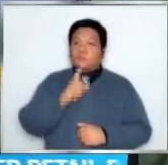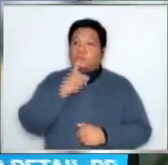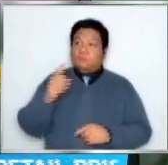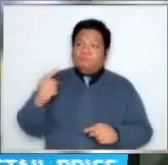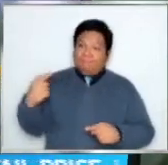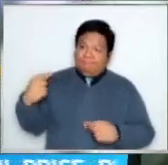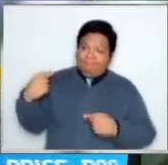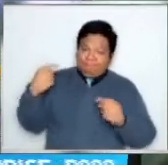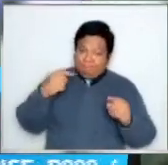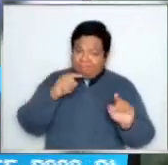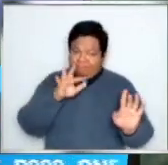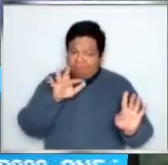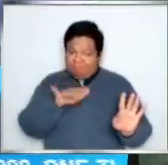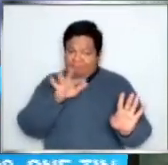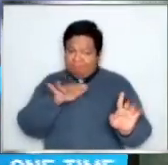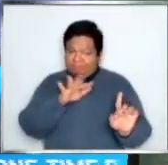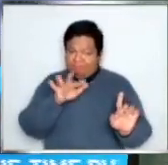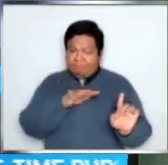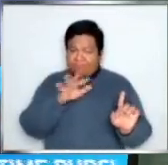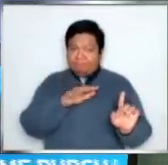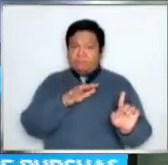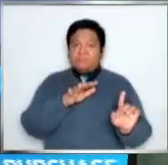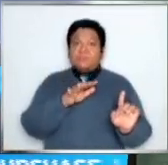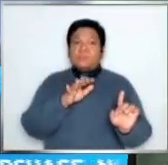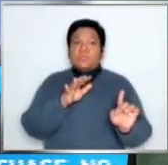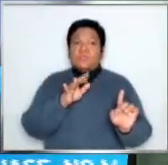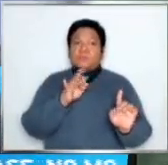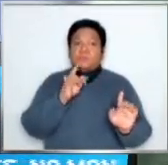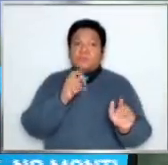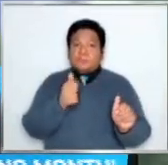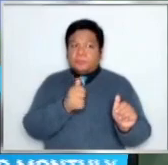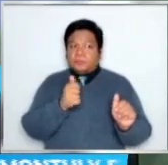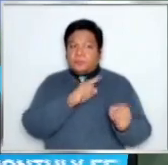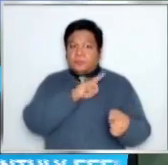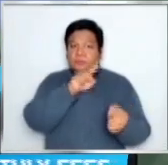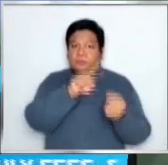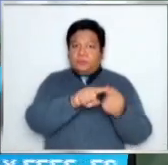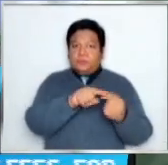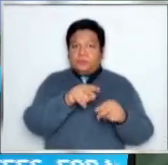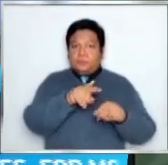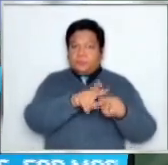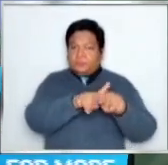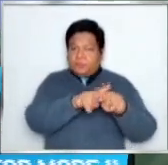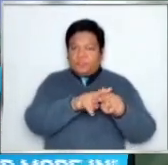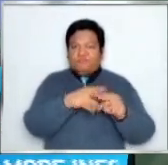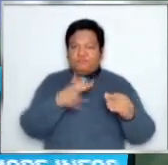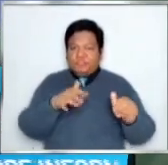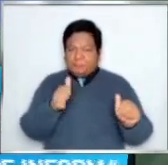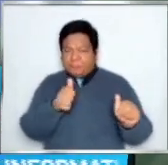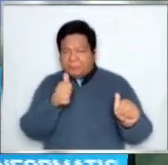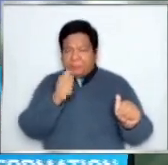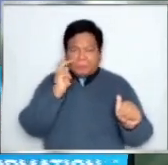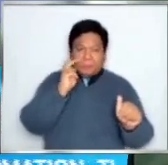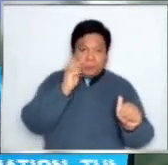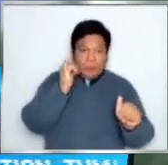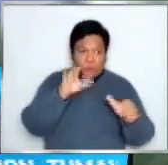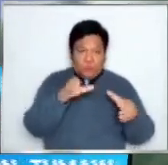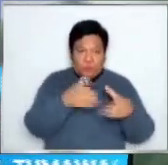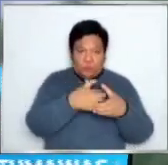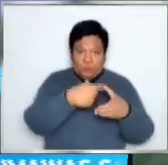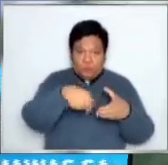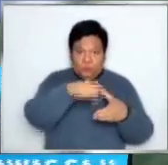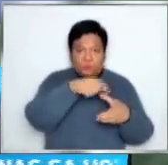pagsubaybay dahil umabot pa tayo hanggang sa dulo, hanggang sa Pangasinan. Dahil itong grupo na to